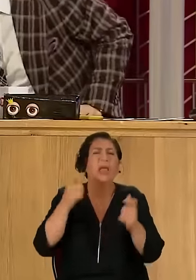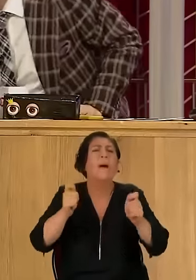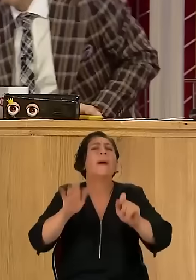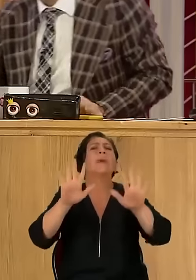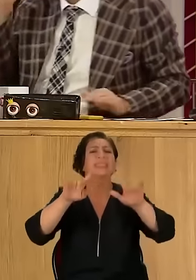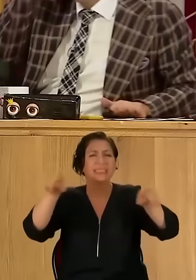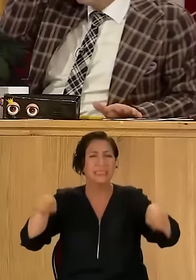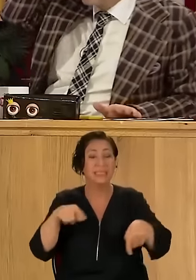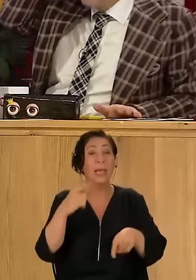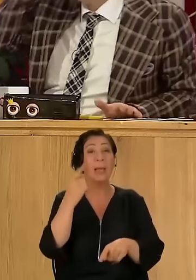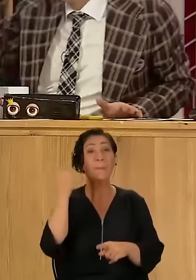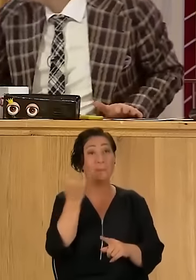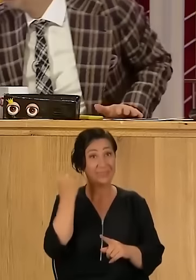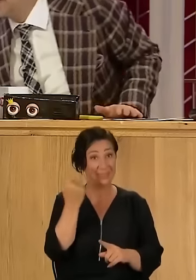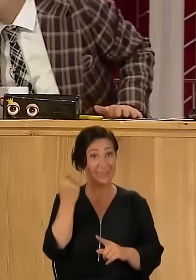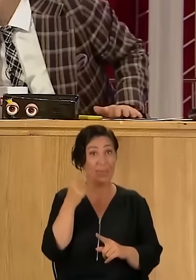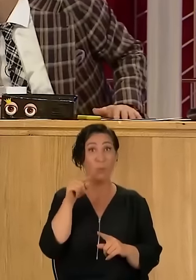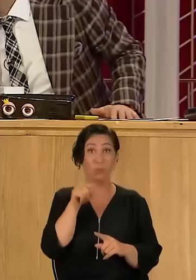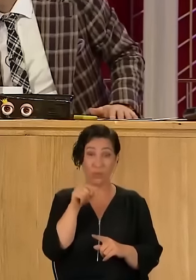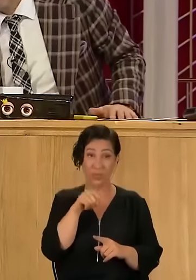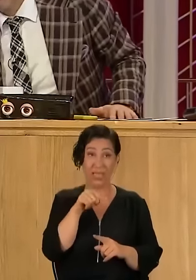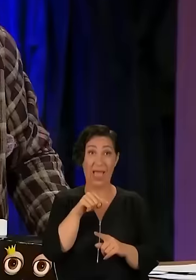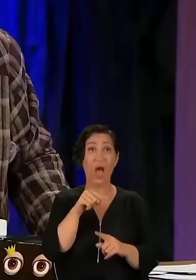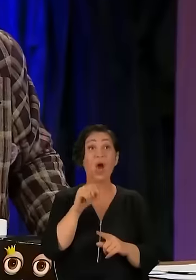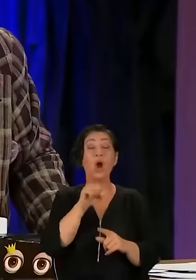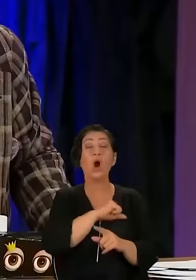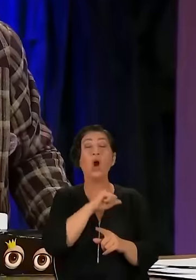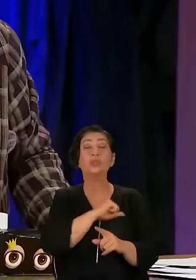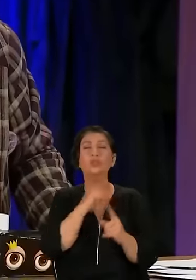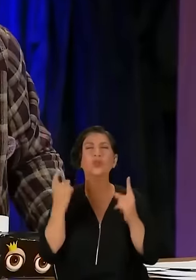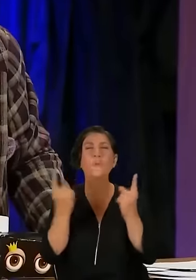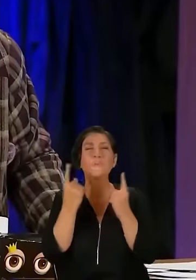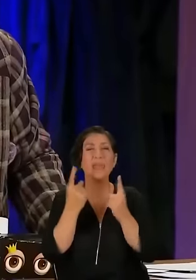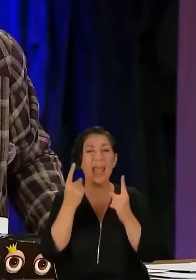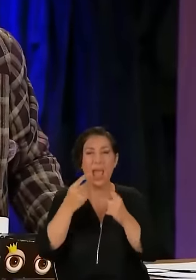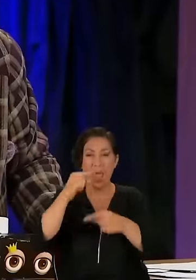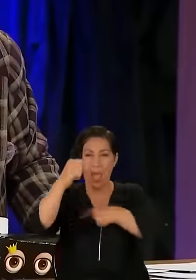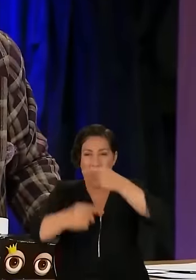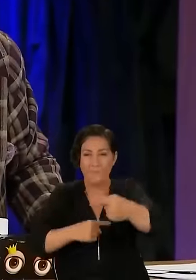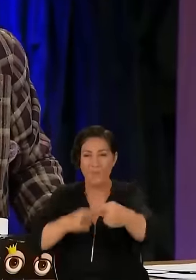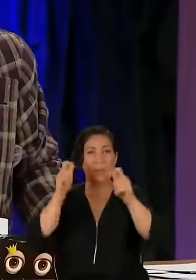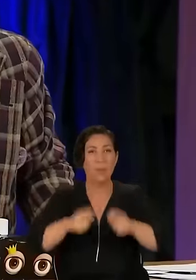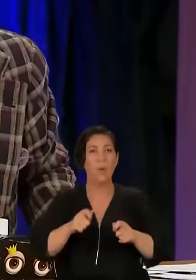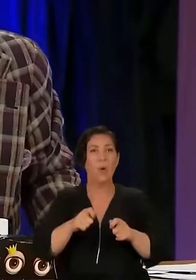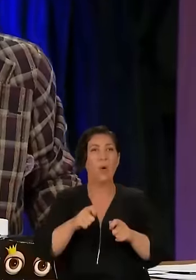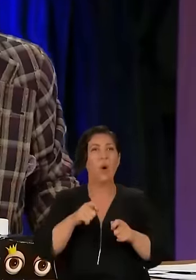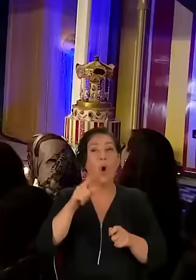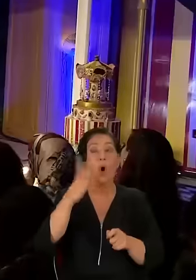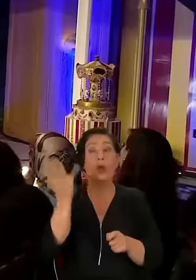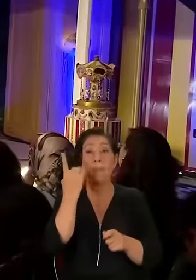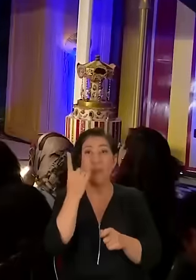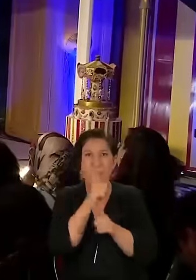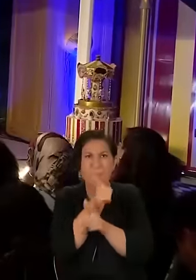Bunu kimse yapamaz. Birisi burada... korkunç bir empati yapıyor. Yani öyle